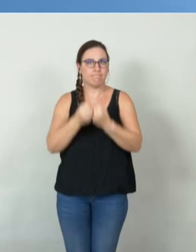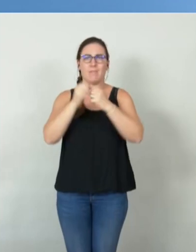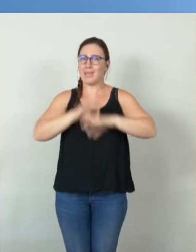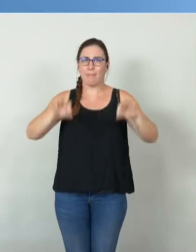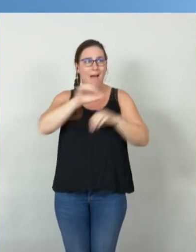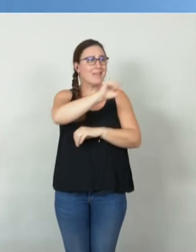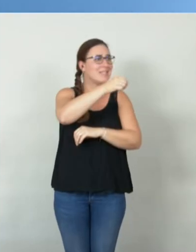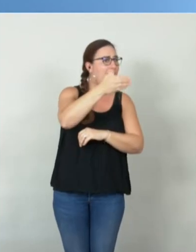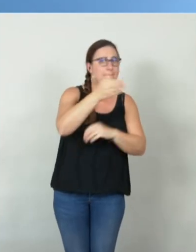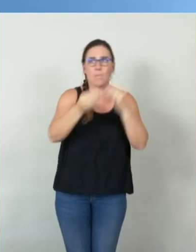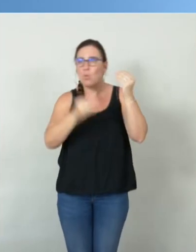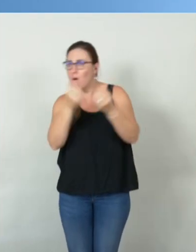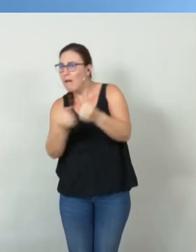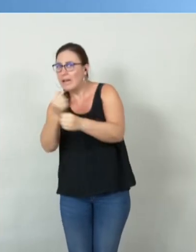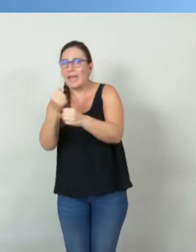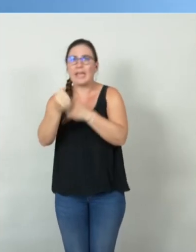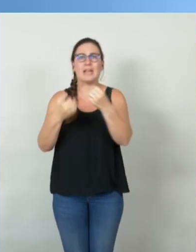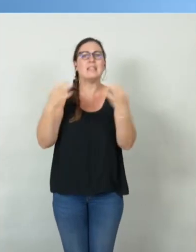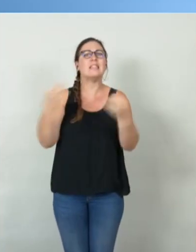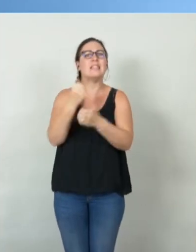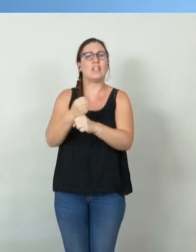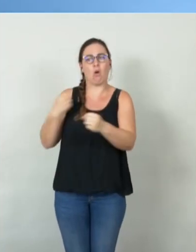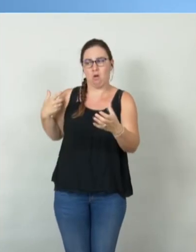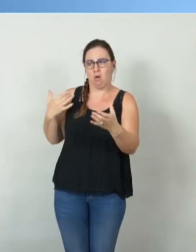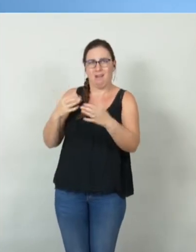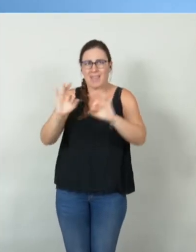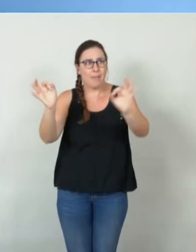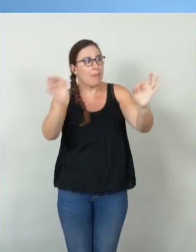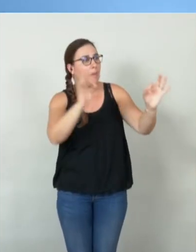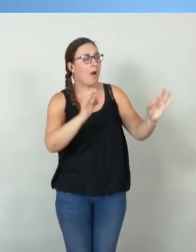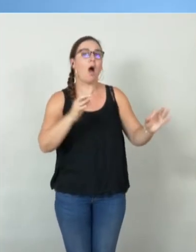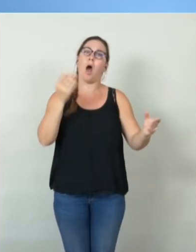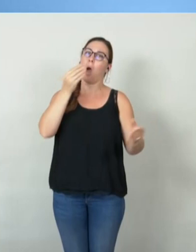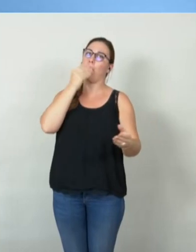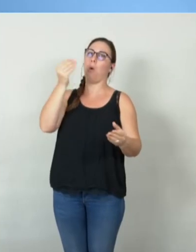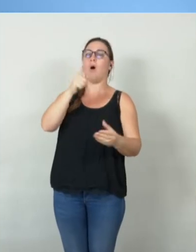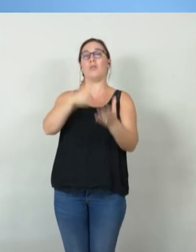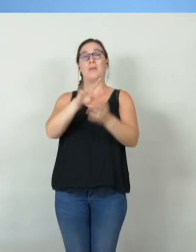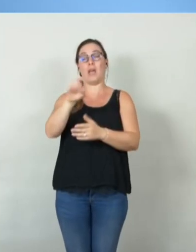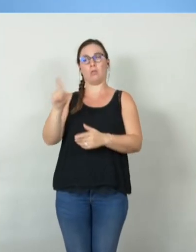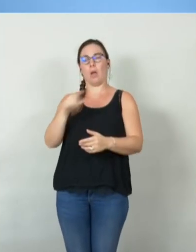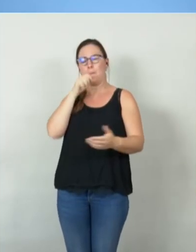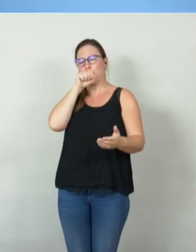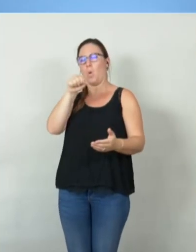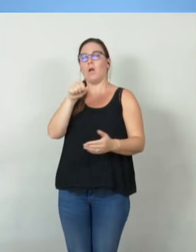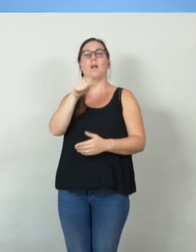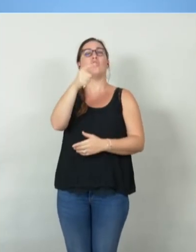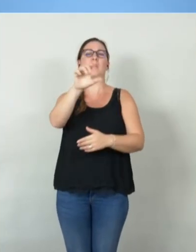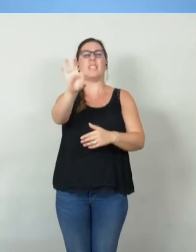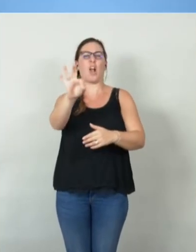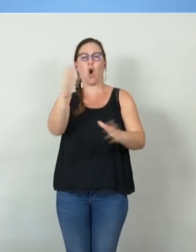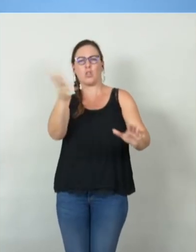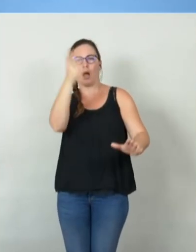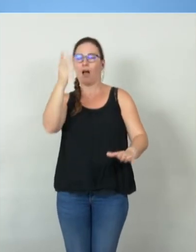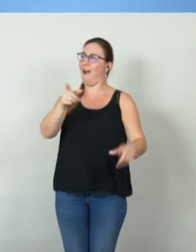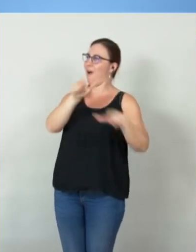société que vous ayez créé dans les 10 ans de mandats dont on puisse dire que en 2040 votre année fétiche ou en 2050 vous avez fétiche les